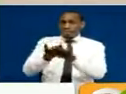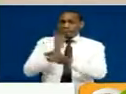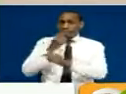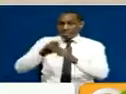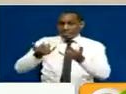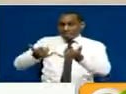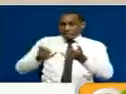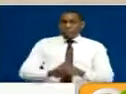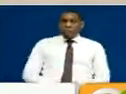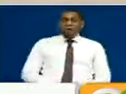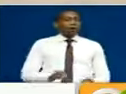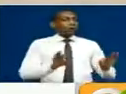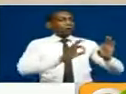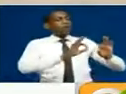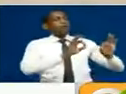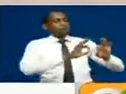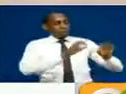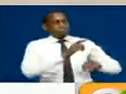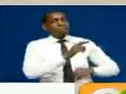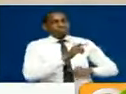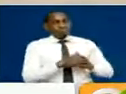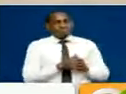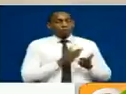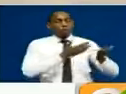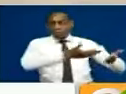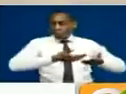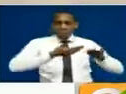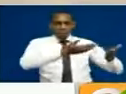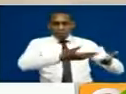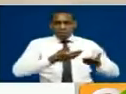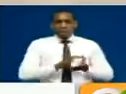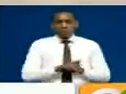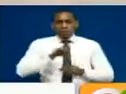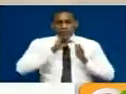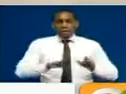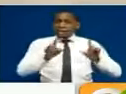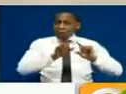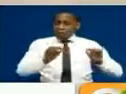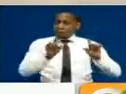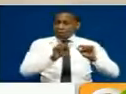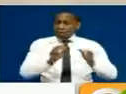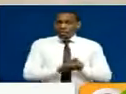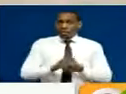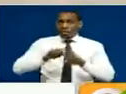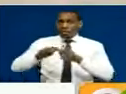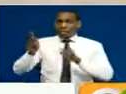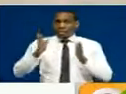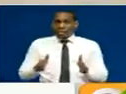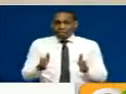huu." "Oh, karibu basi." Yule Mganda akasema. Alafu